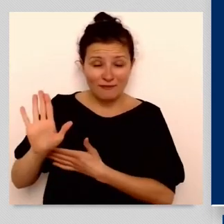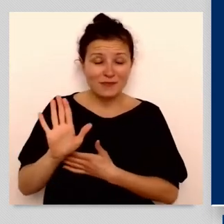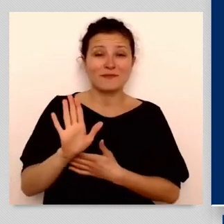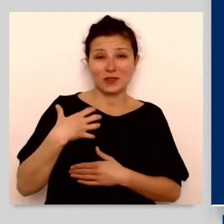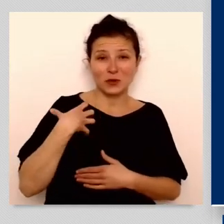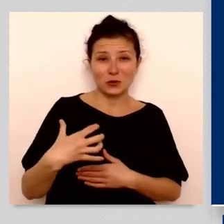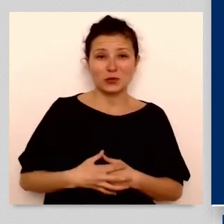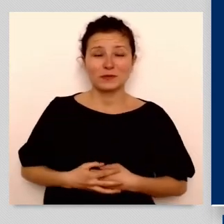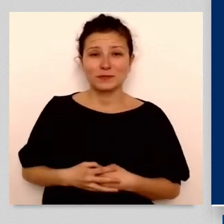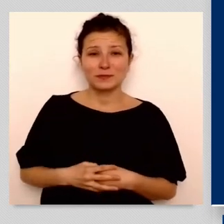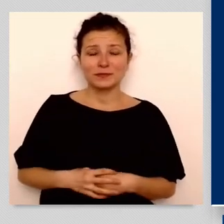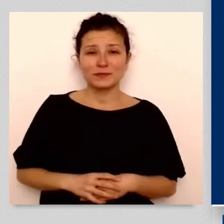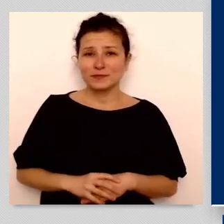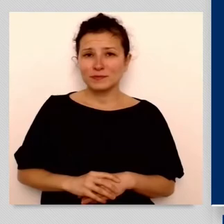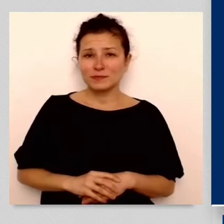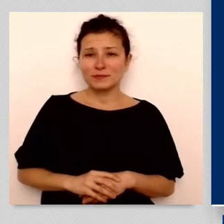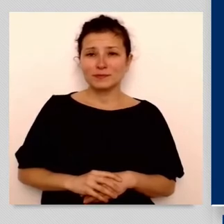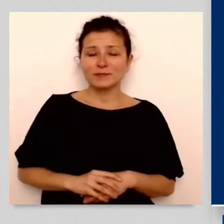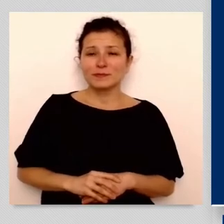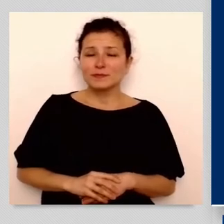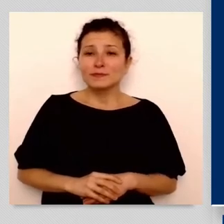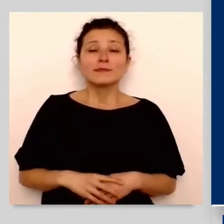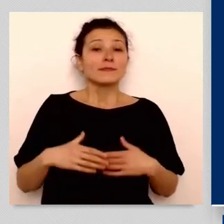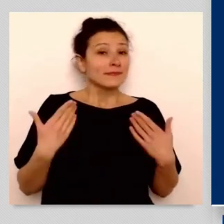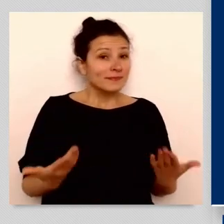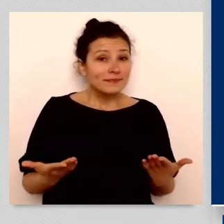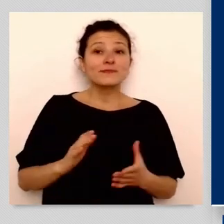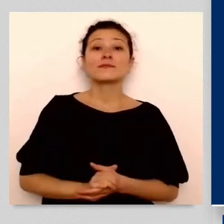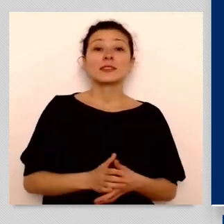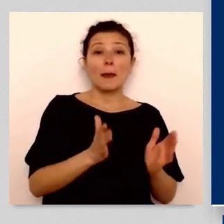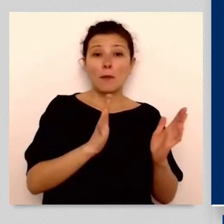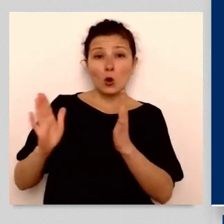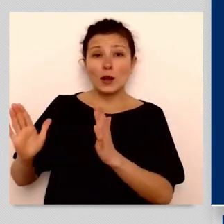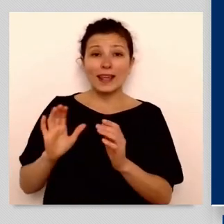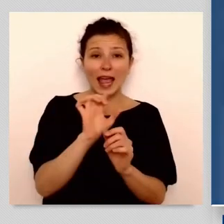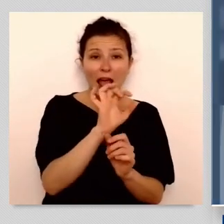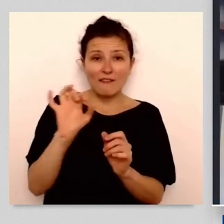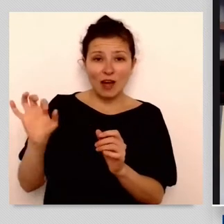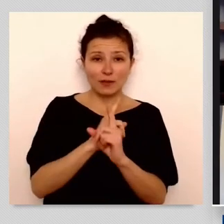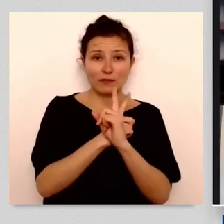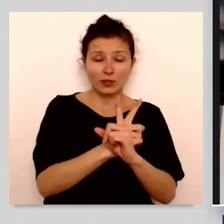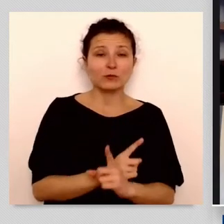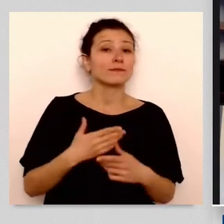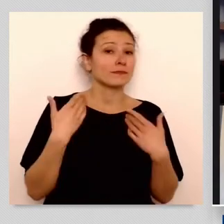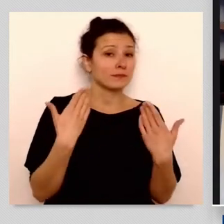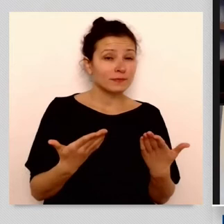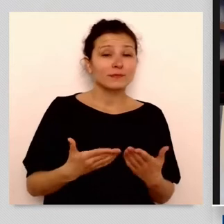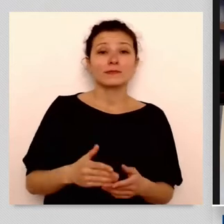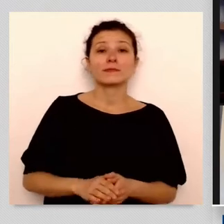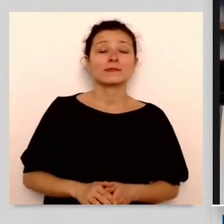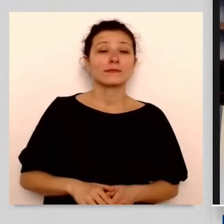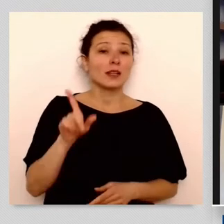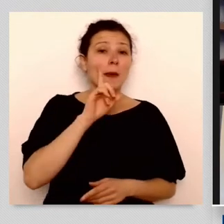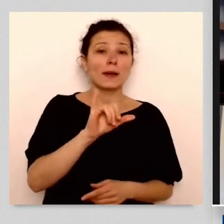uczestniczki i naszego uczestnika. Więc tak, po kolejności alfabetycznej jest z nami pan profesor